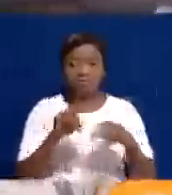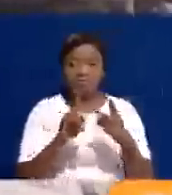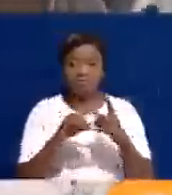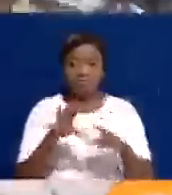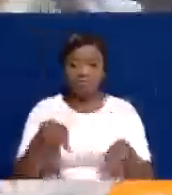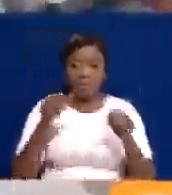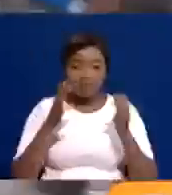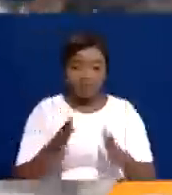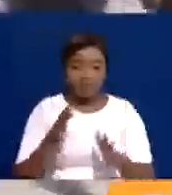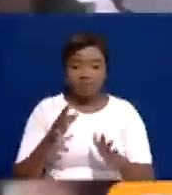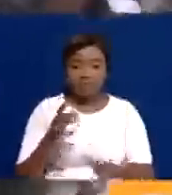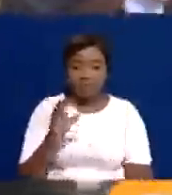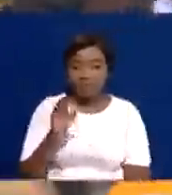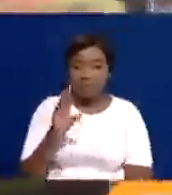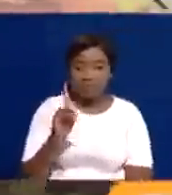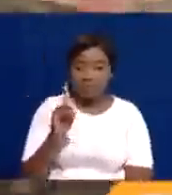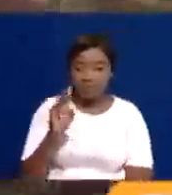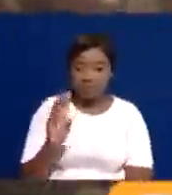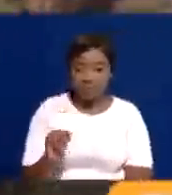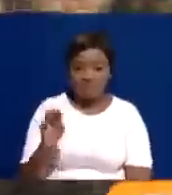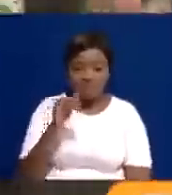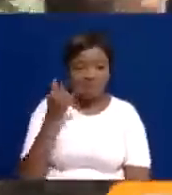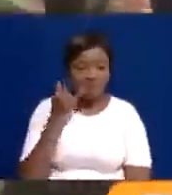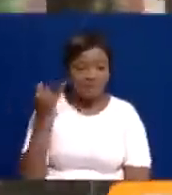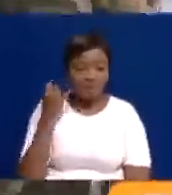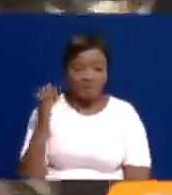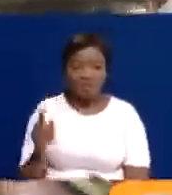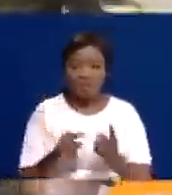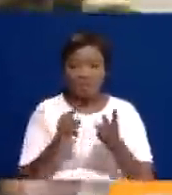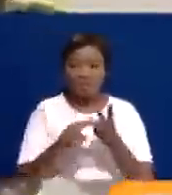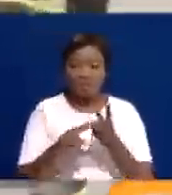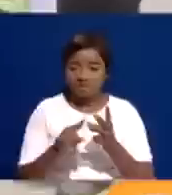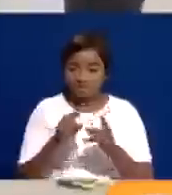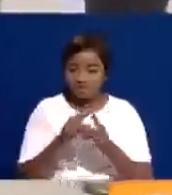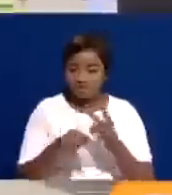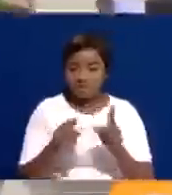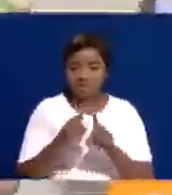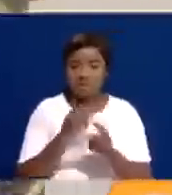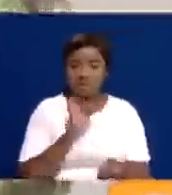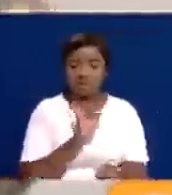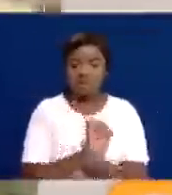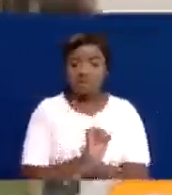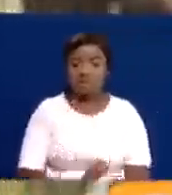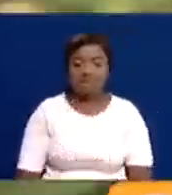ODM mjini Nakuru, Bernard Miruka, vile vile walikamatwa.